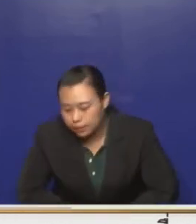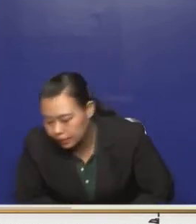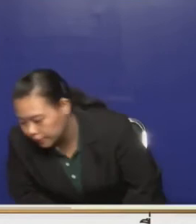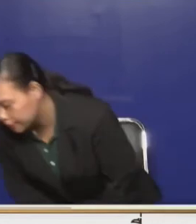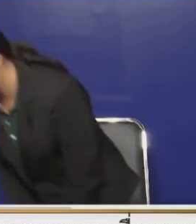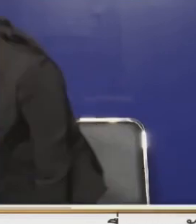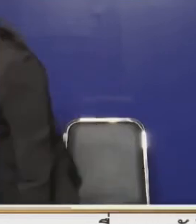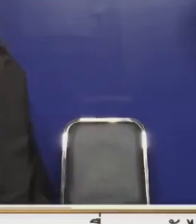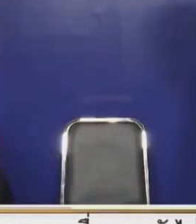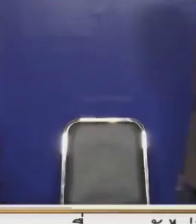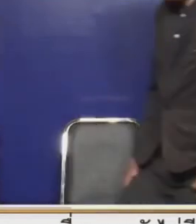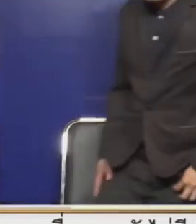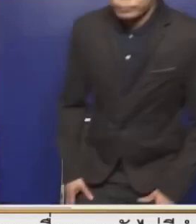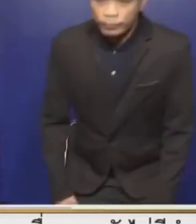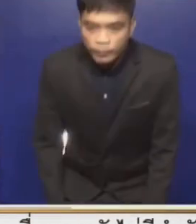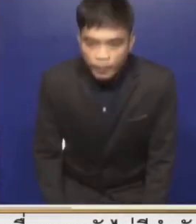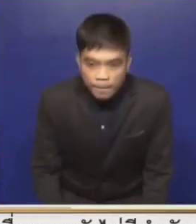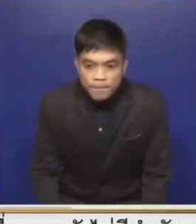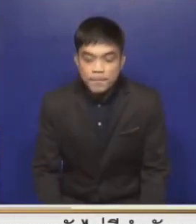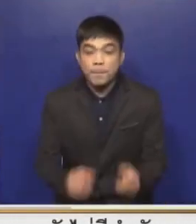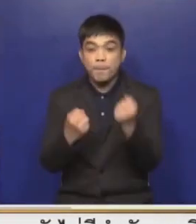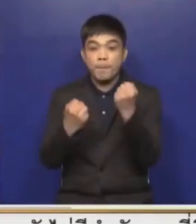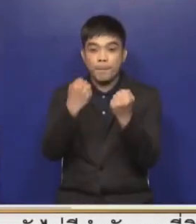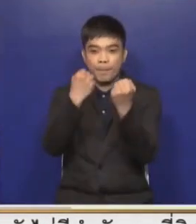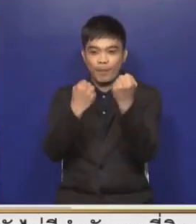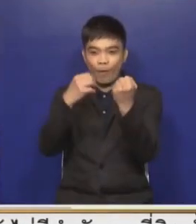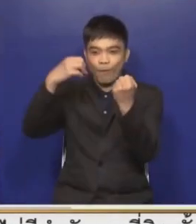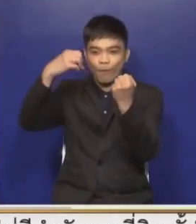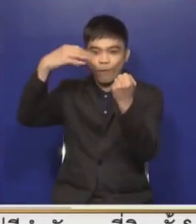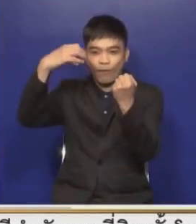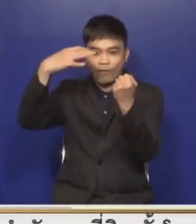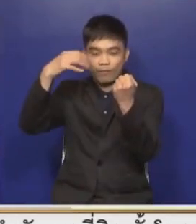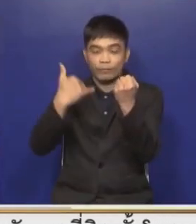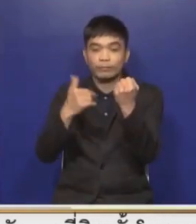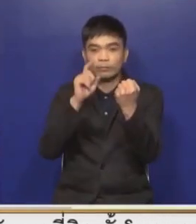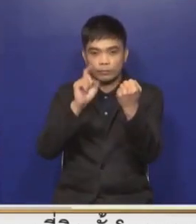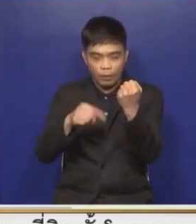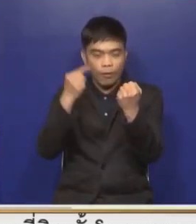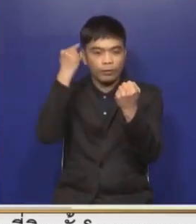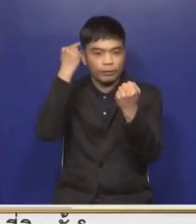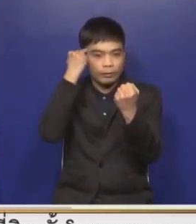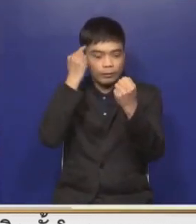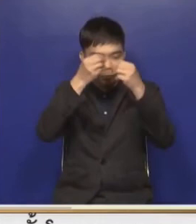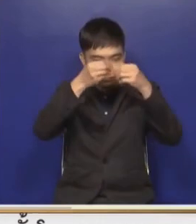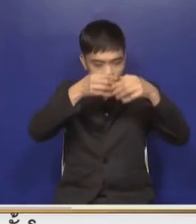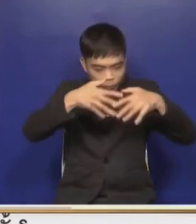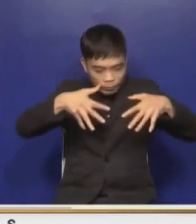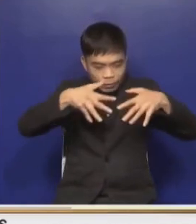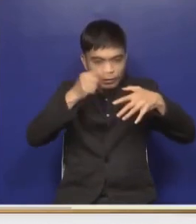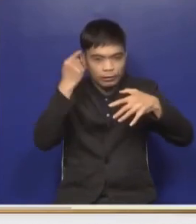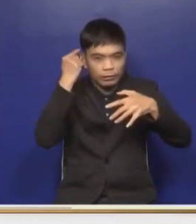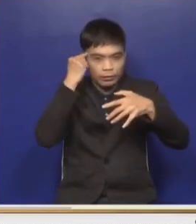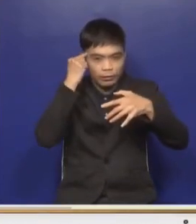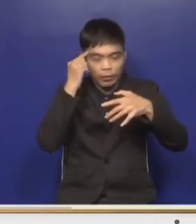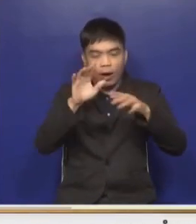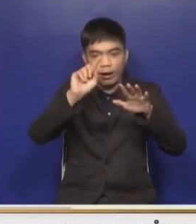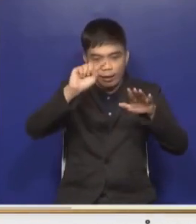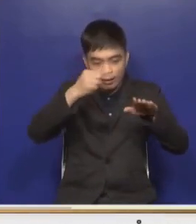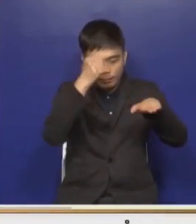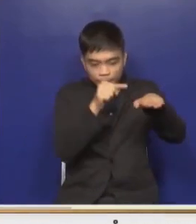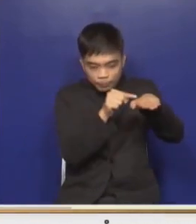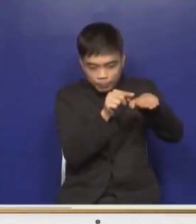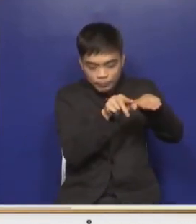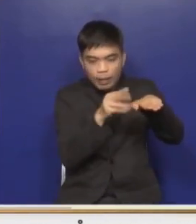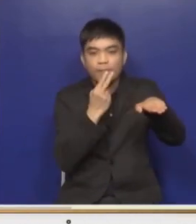เพรการใช้รไฟ้านั้แน่นอนจะต้องก่อนโครงสร้างของการบอกจุดชาร์จ แต่ละที่